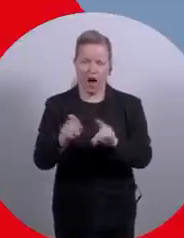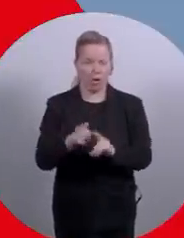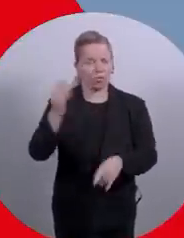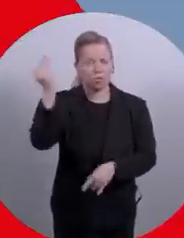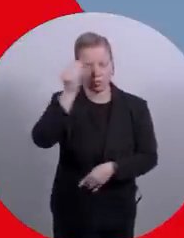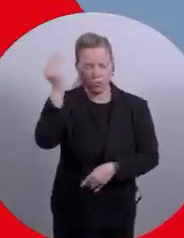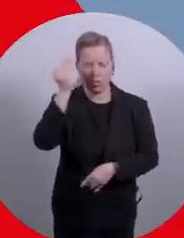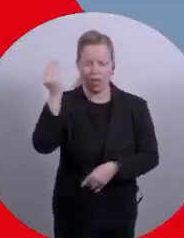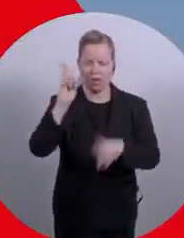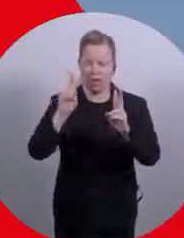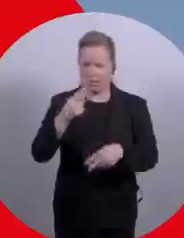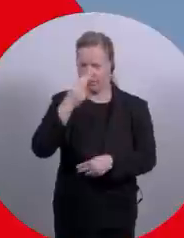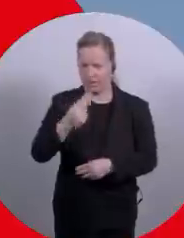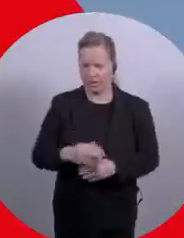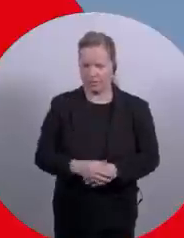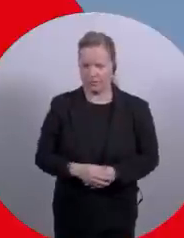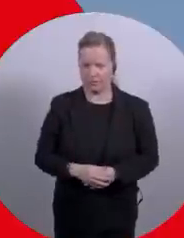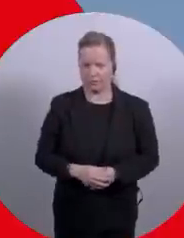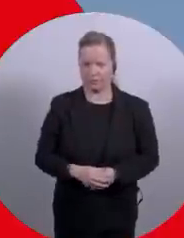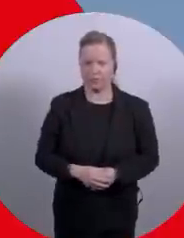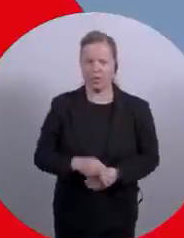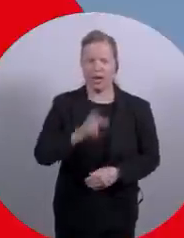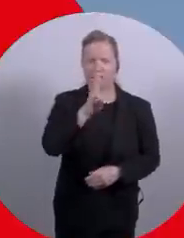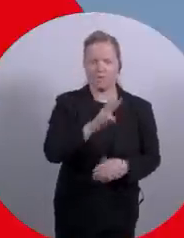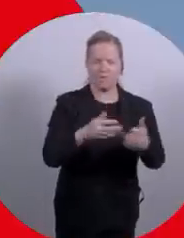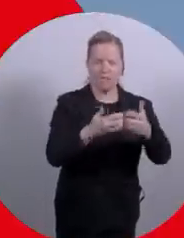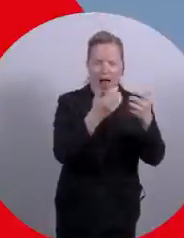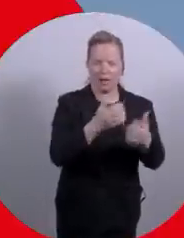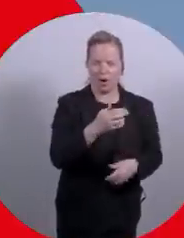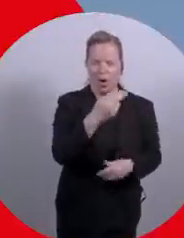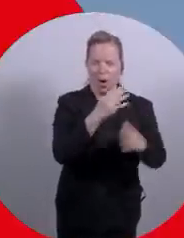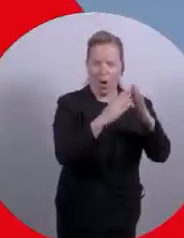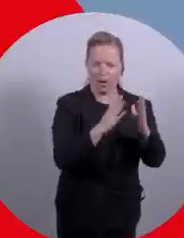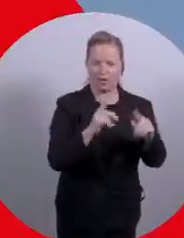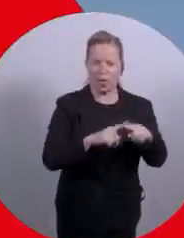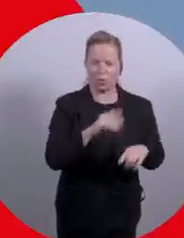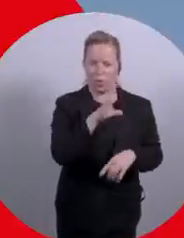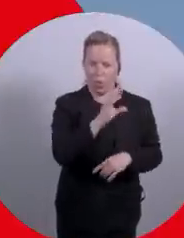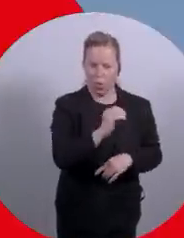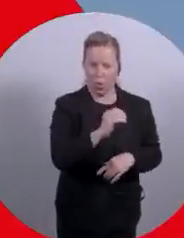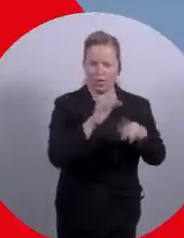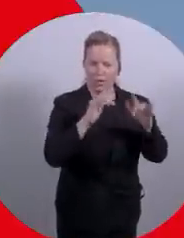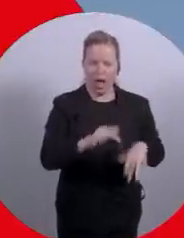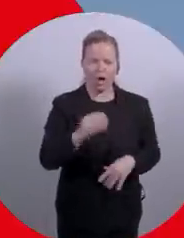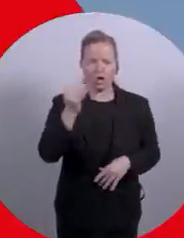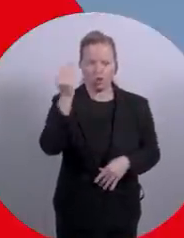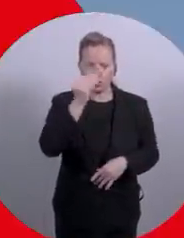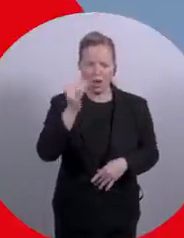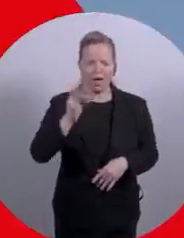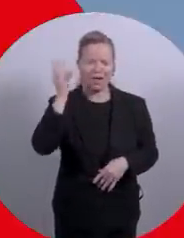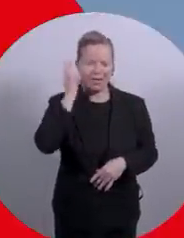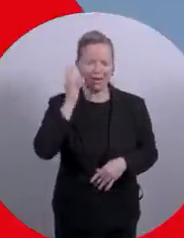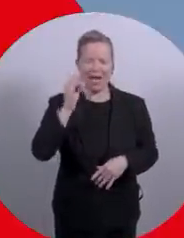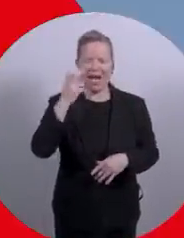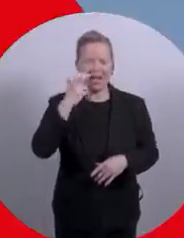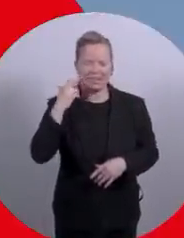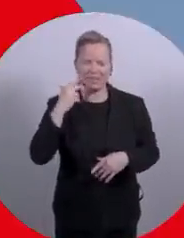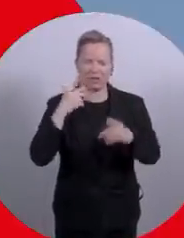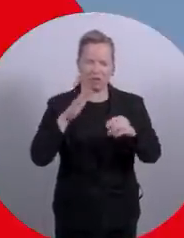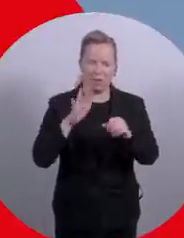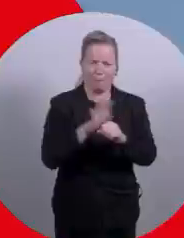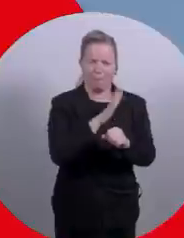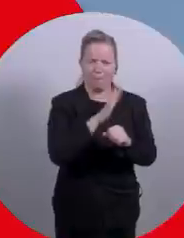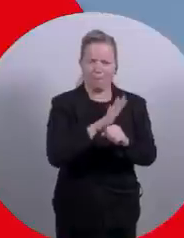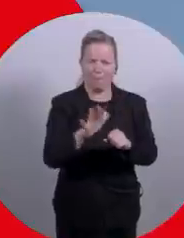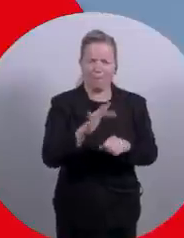in der Schule während waldhäusle und Co nahezu konsequenzlos Schülerinnen rassistisch beleidigen und derweil die